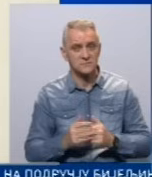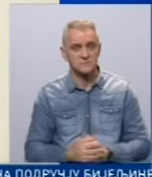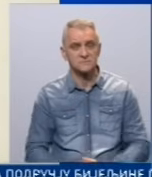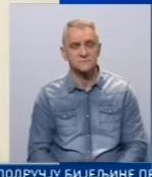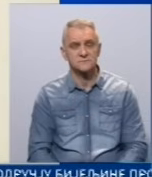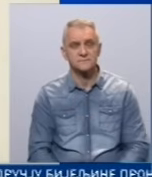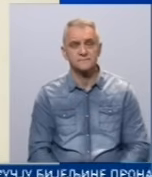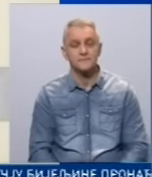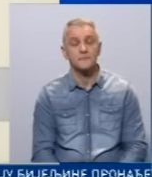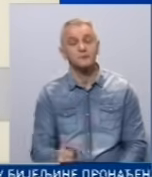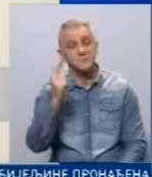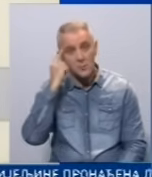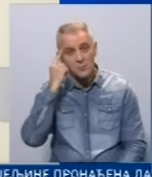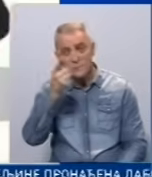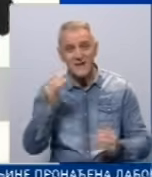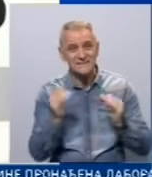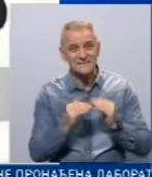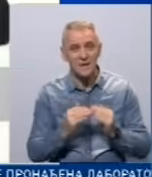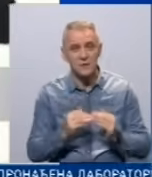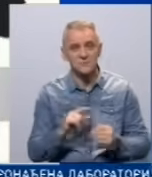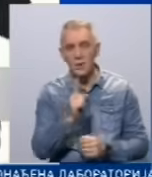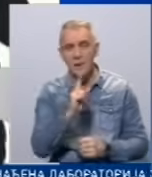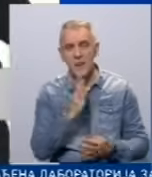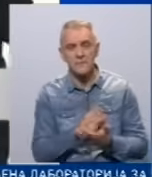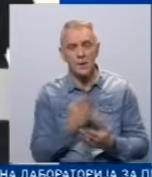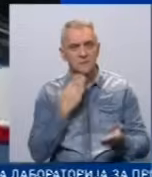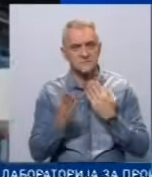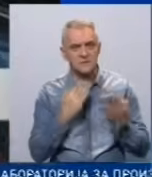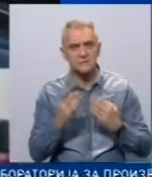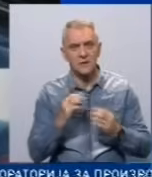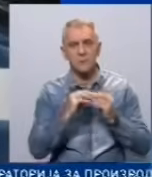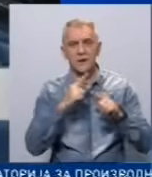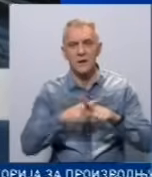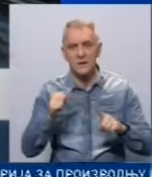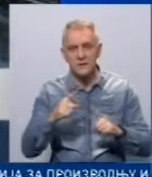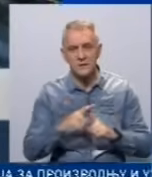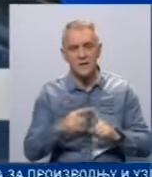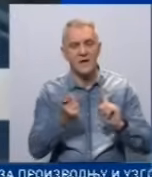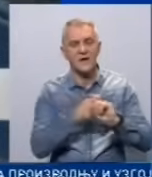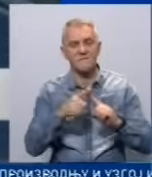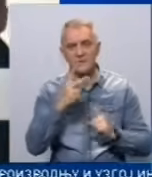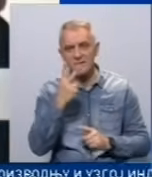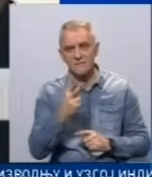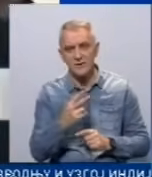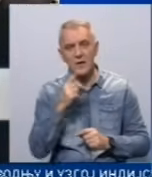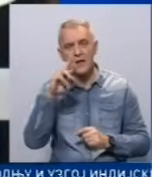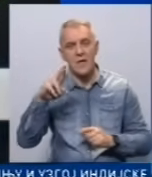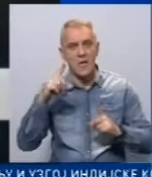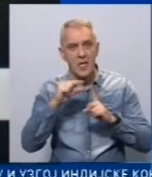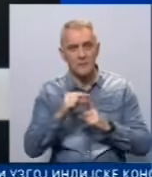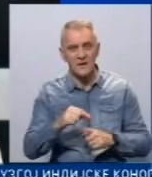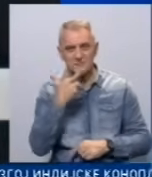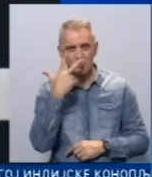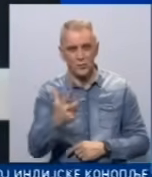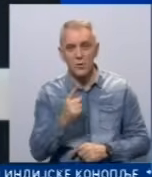pitanja. Podsjetimo da saglasnosti nije bilo na sastanku menadžmenta BHRT-a, FTV-a i Elektroprivrede sa